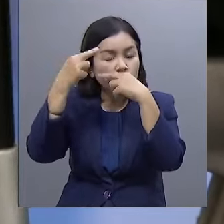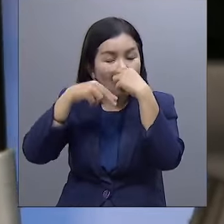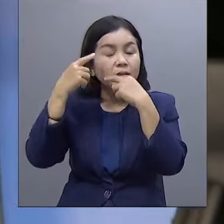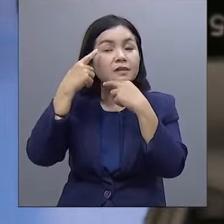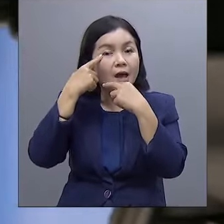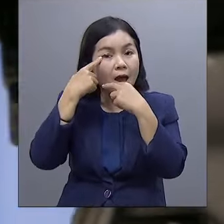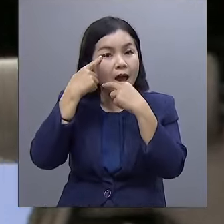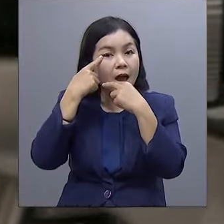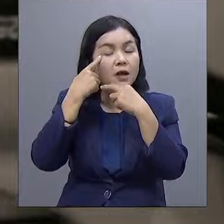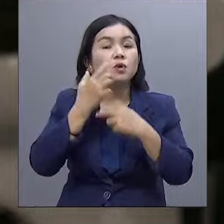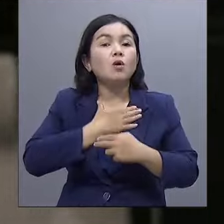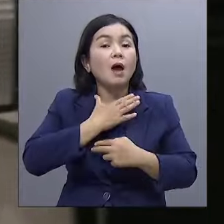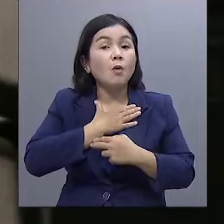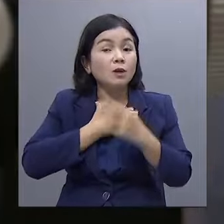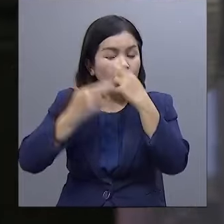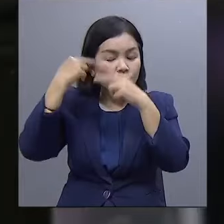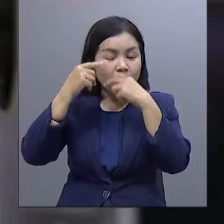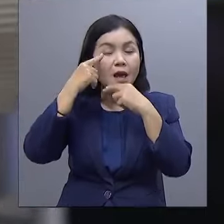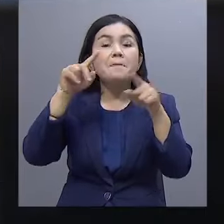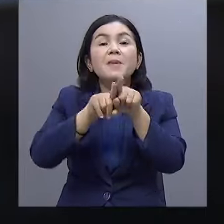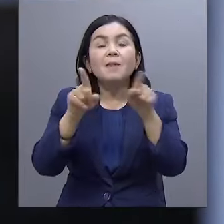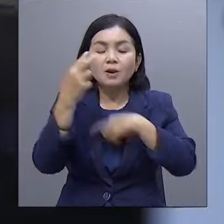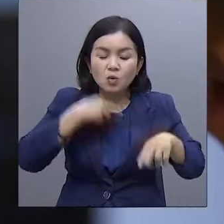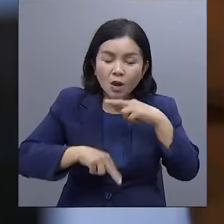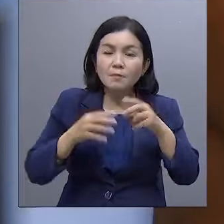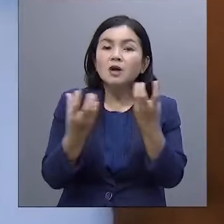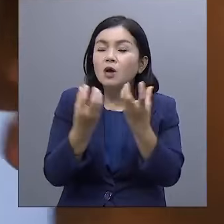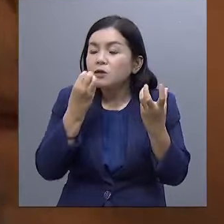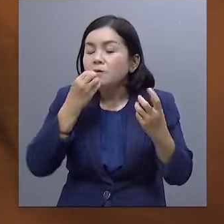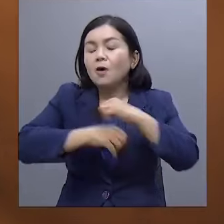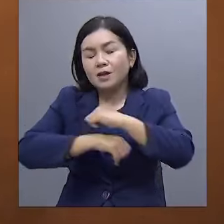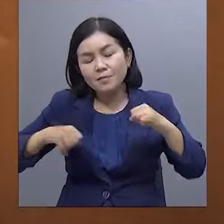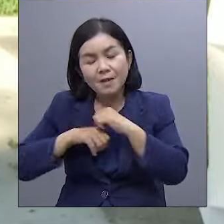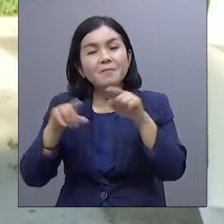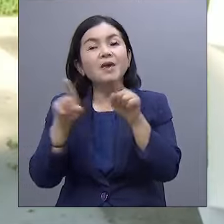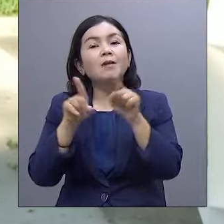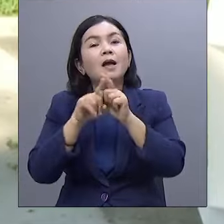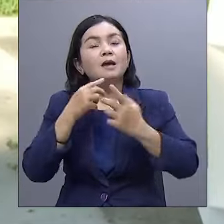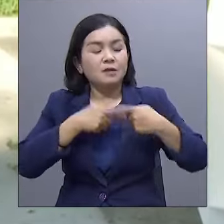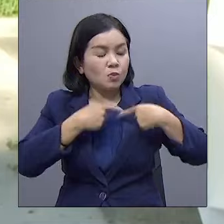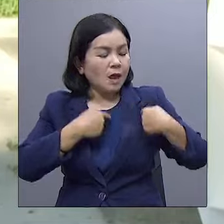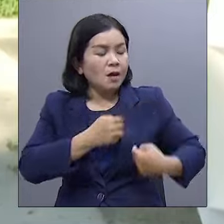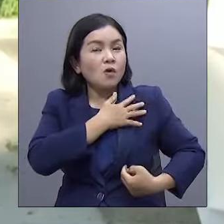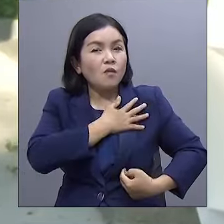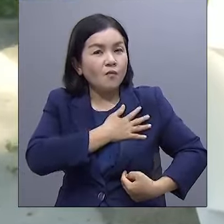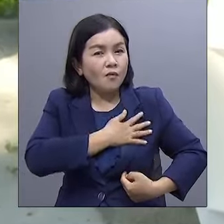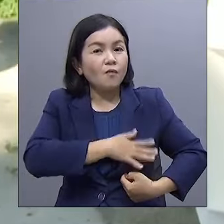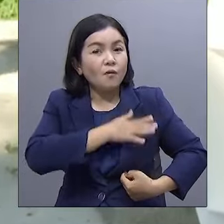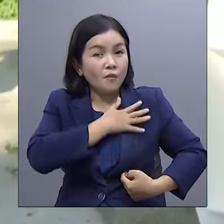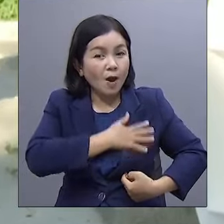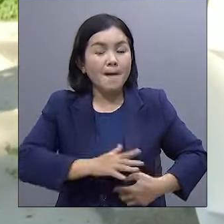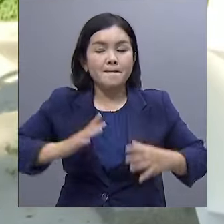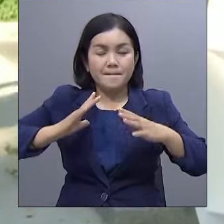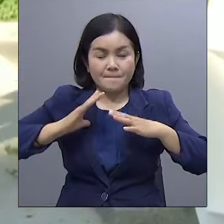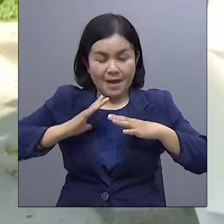คล้ายๆกับการดูแลร่างกายของเราคือทานอาหารครบ5หมู่ออกกำลังกายทำจิตใจให้แจ่มใสนะครับแล้วก็มีการพักผ่อนเพียง